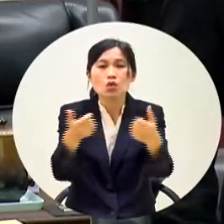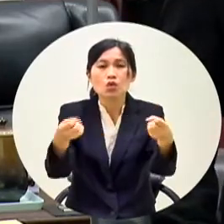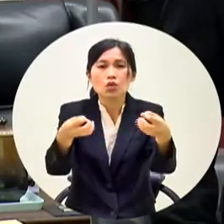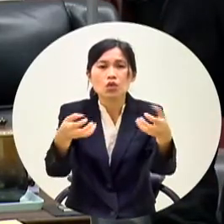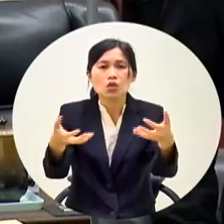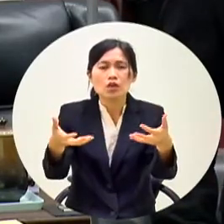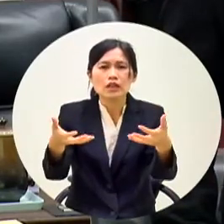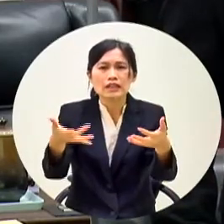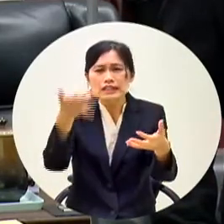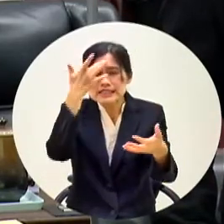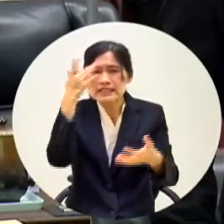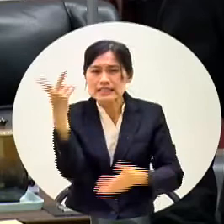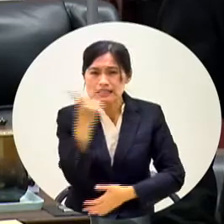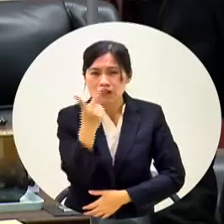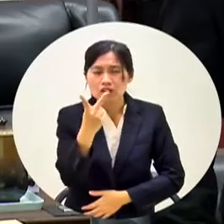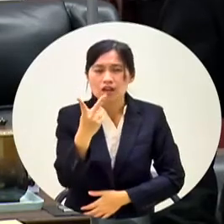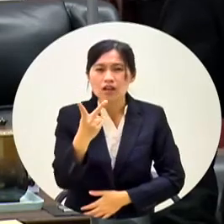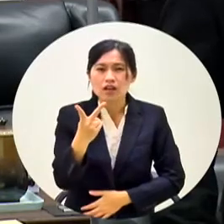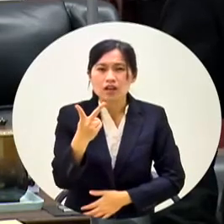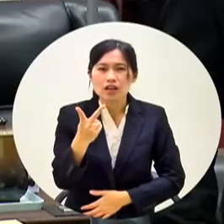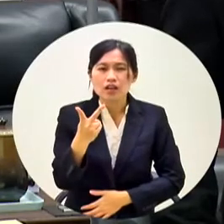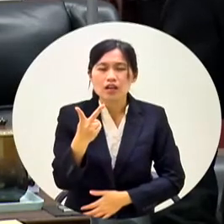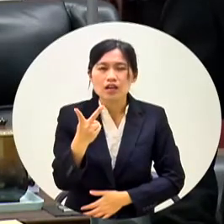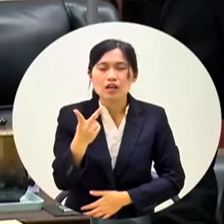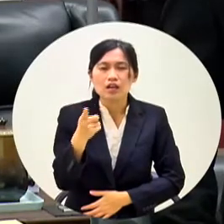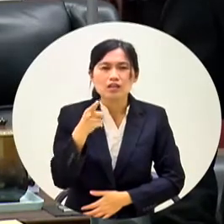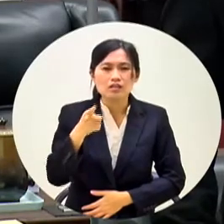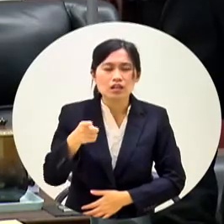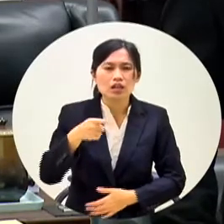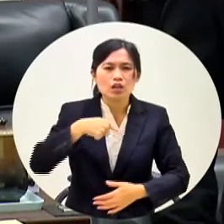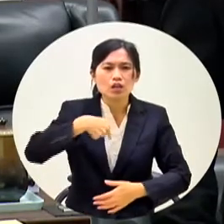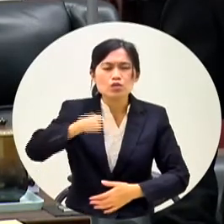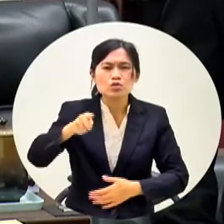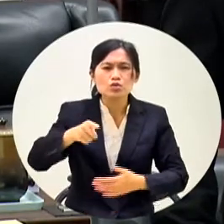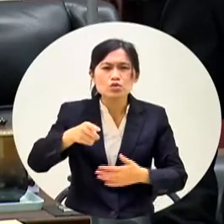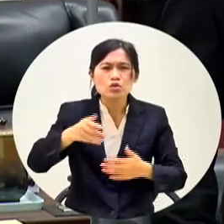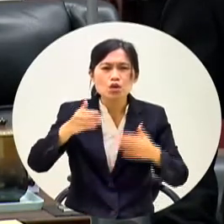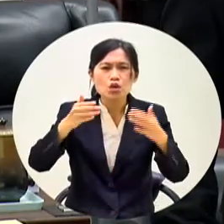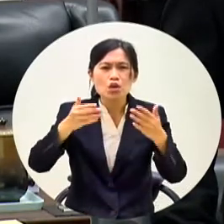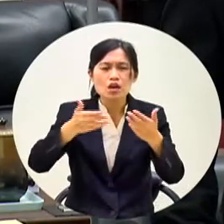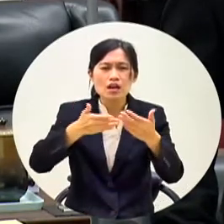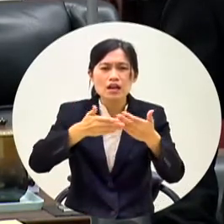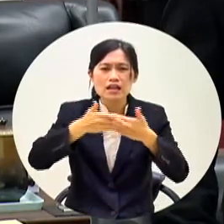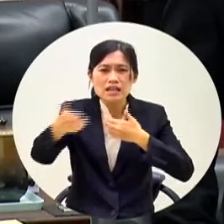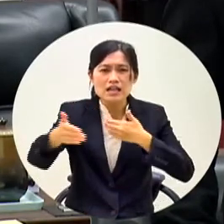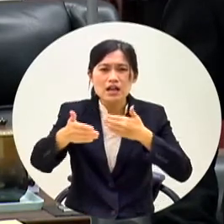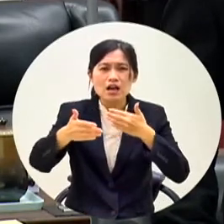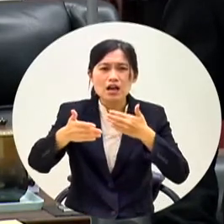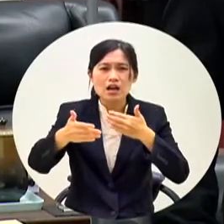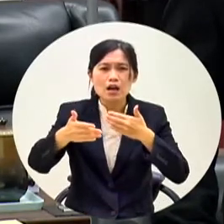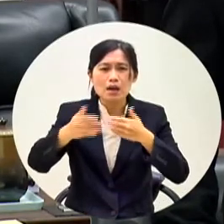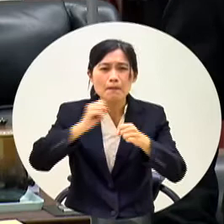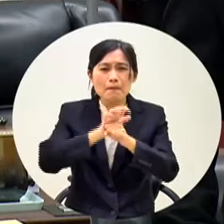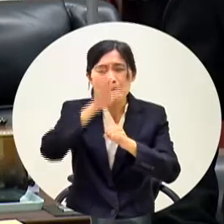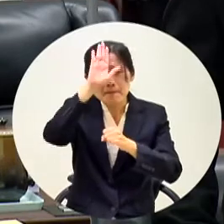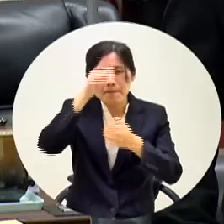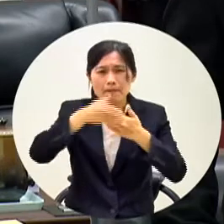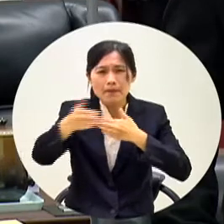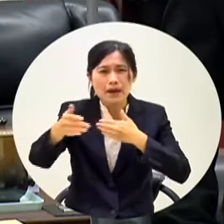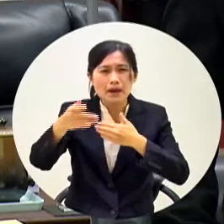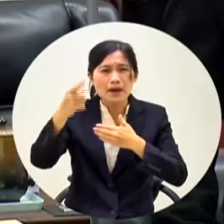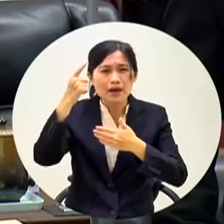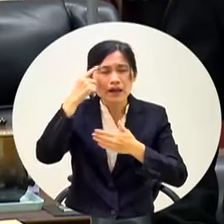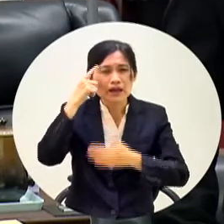情。第一个事情呢，就是说他到那边隔离的部分，能不能因为他那个每十天要打一次化疗针，他必须